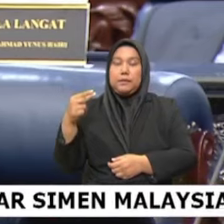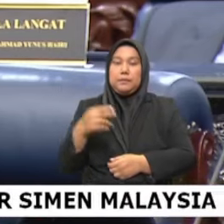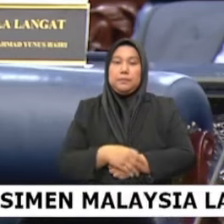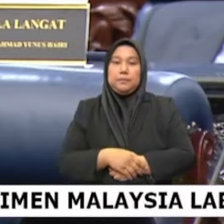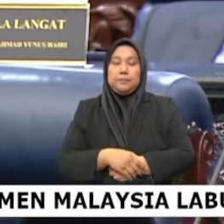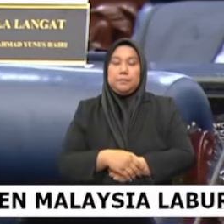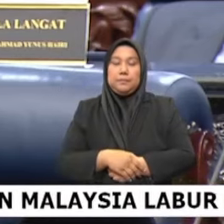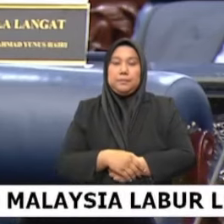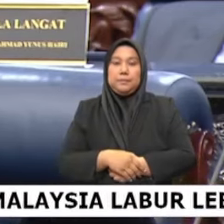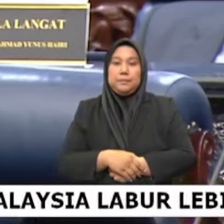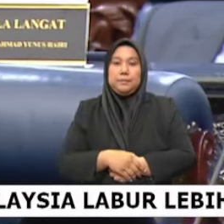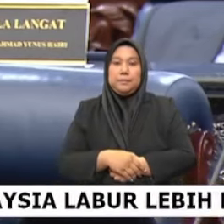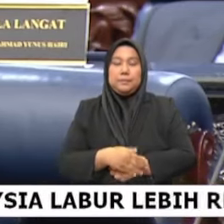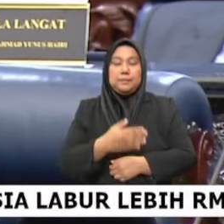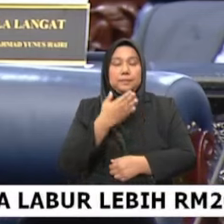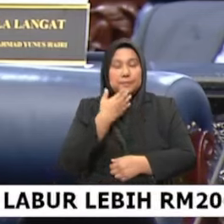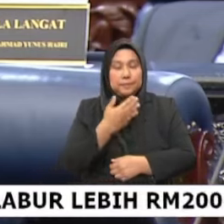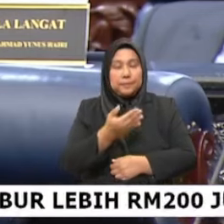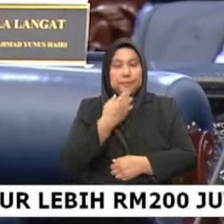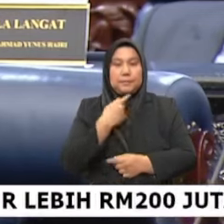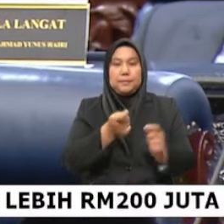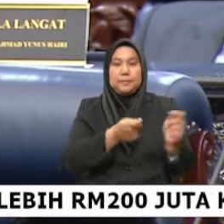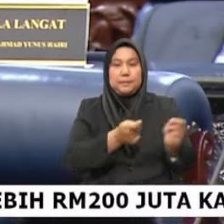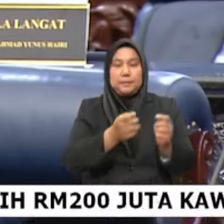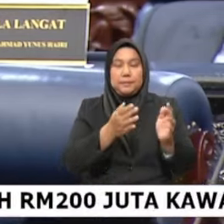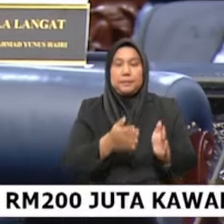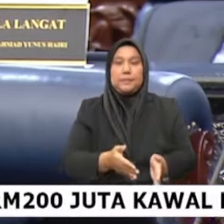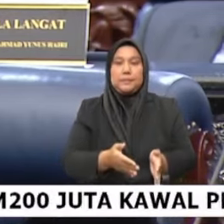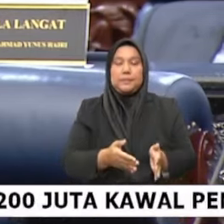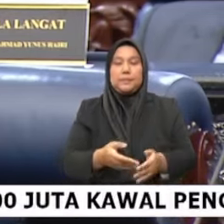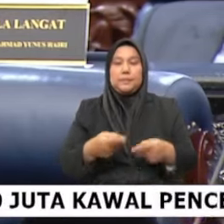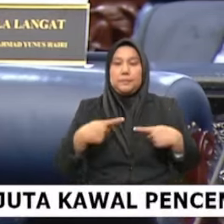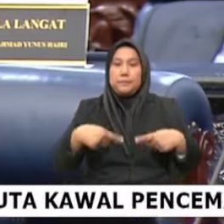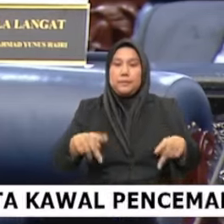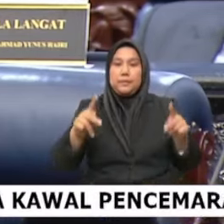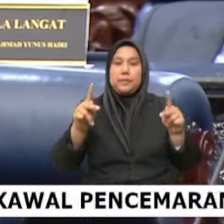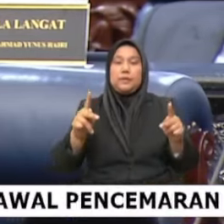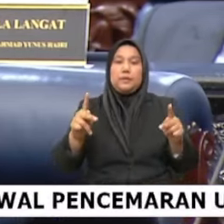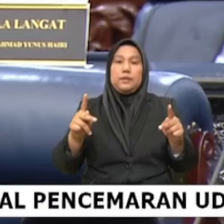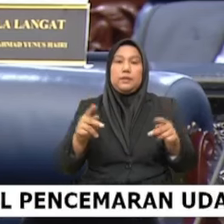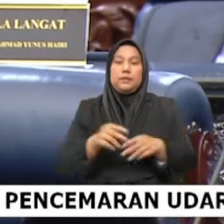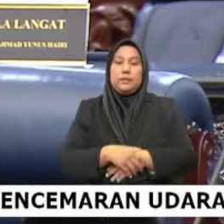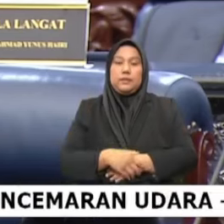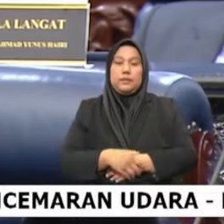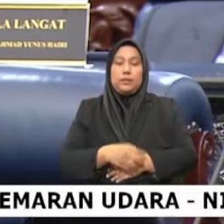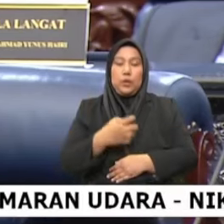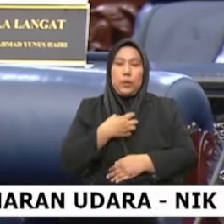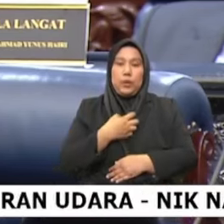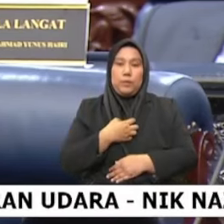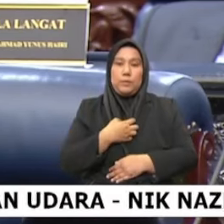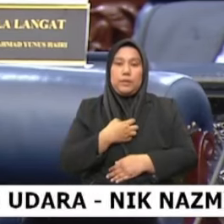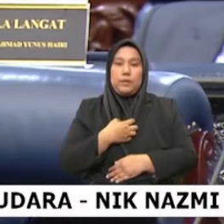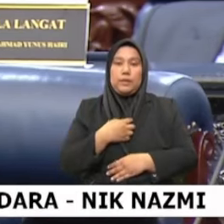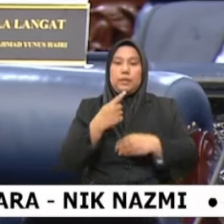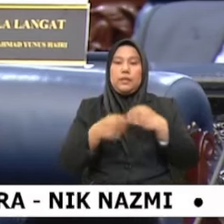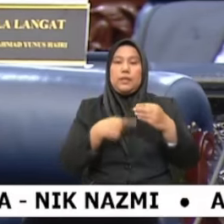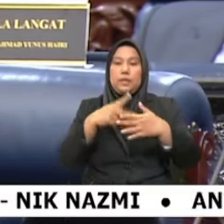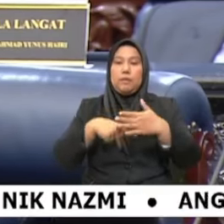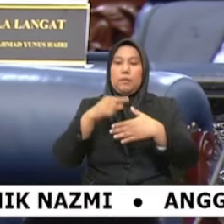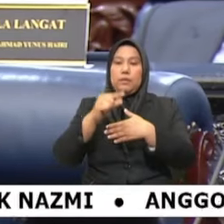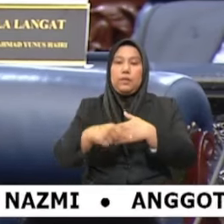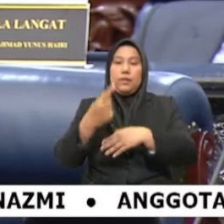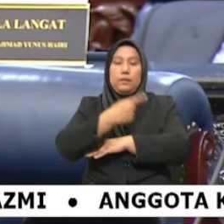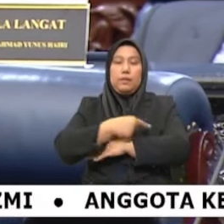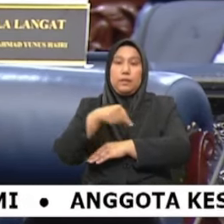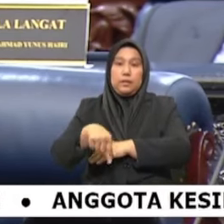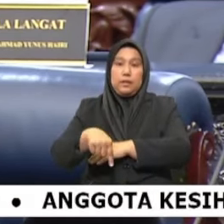ya Tuan Tan Sri Yang Pertua, kerana bagi peluang saya lah untuk komen sikit pasal program hari ini. Saya rasa